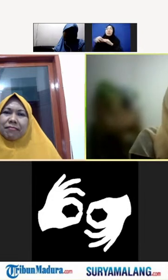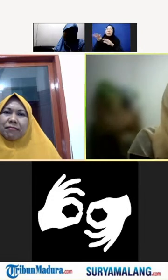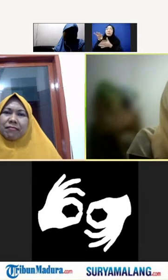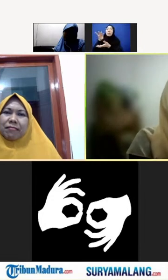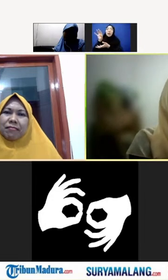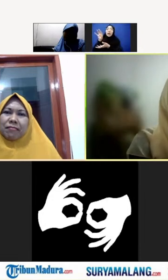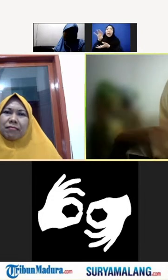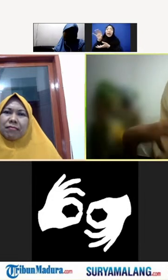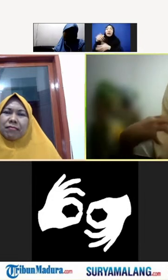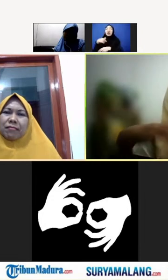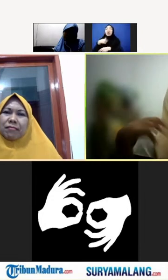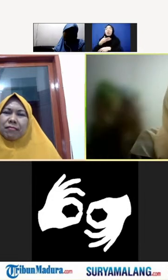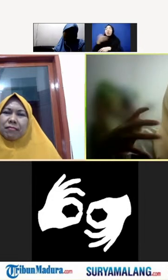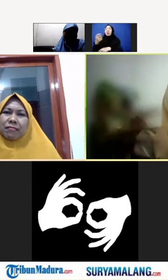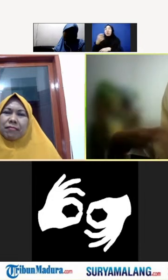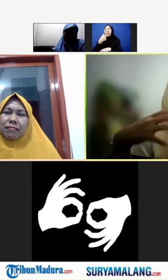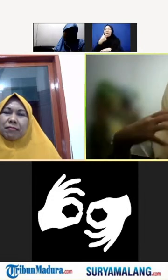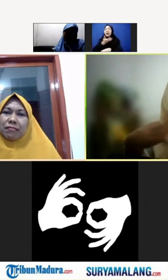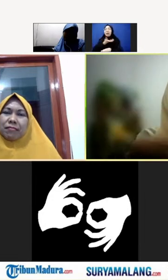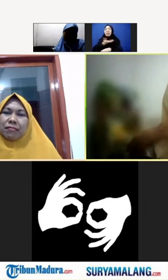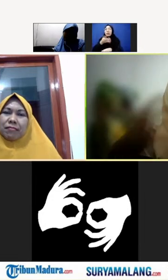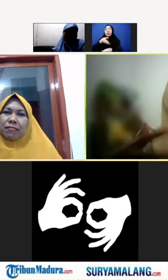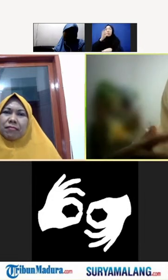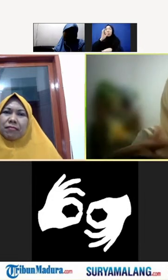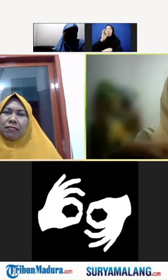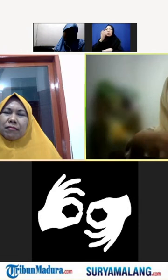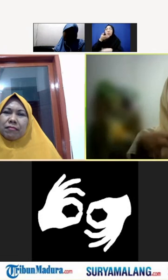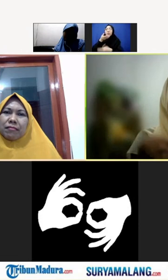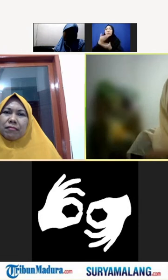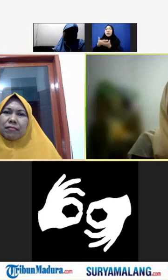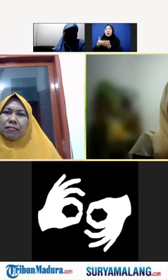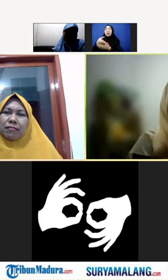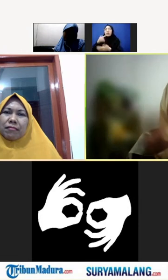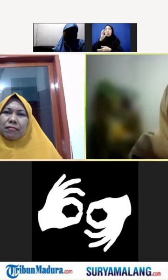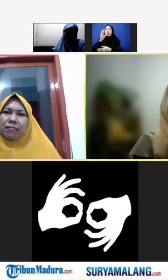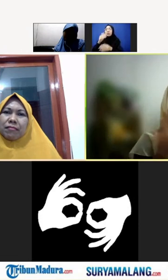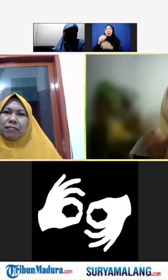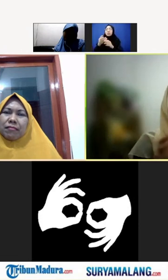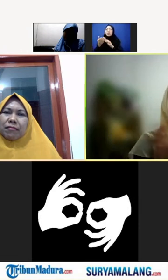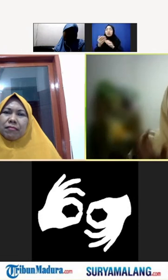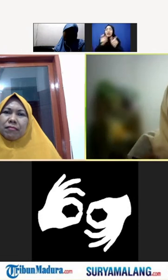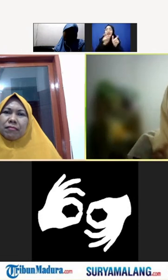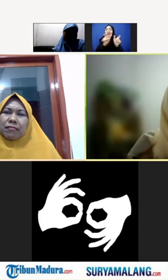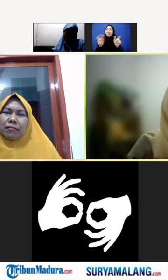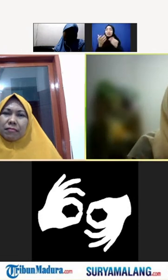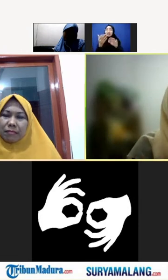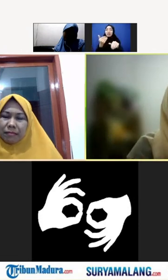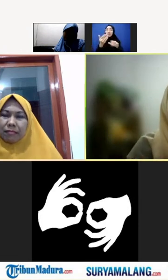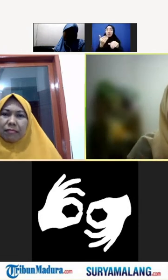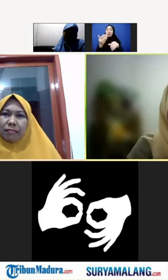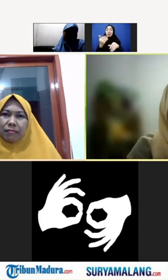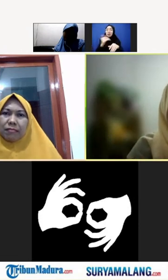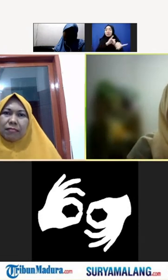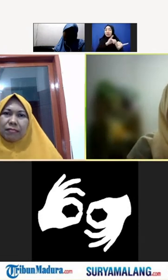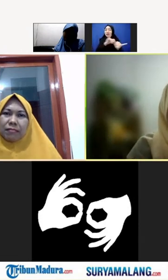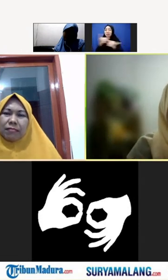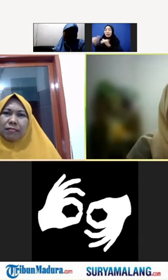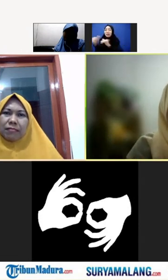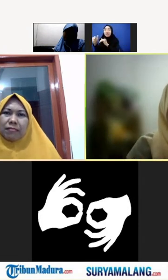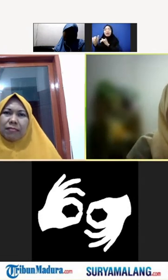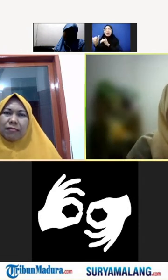mau kue, aku mau minum, mama minta minum, ya kontennya itu aja kan. Iya.